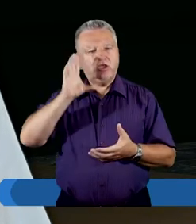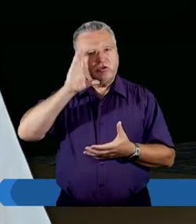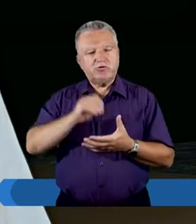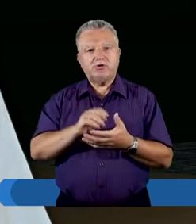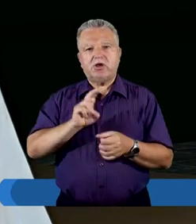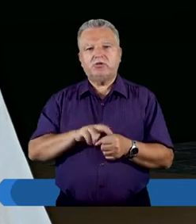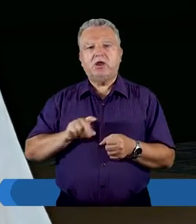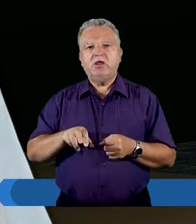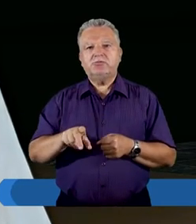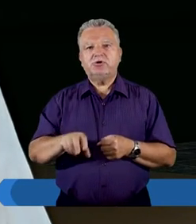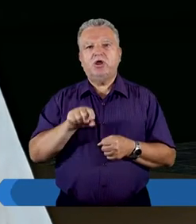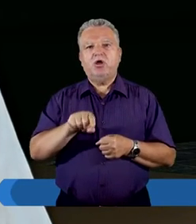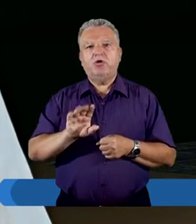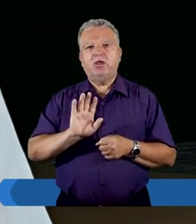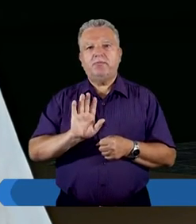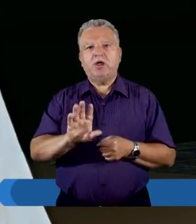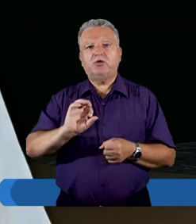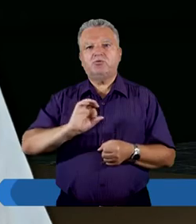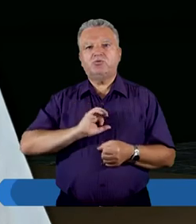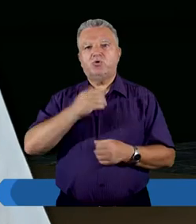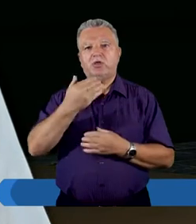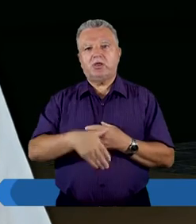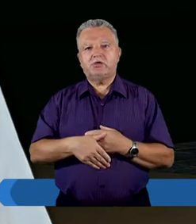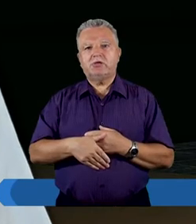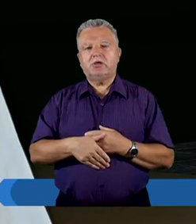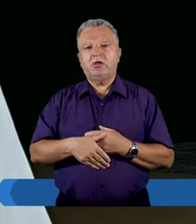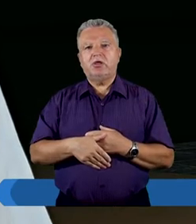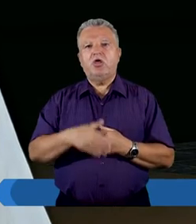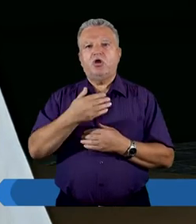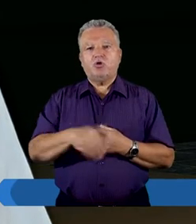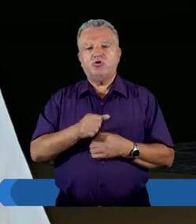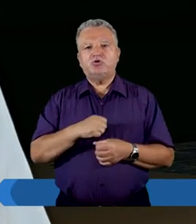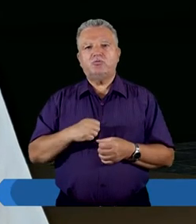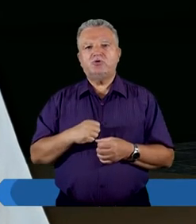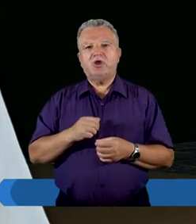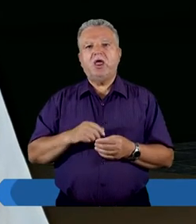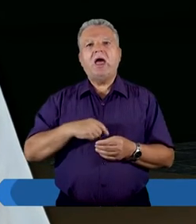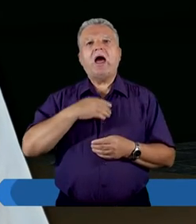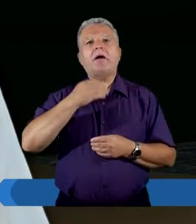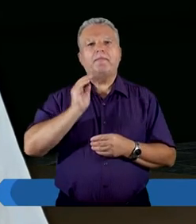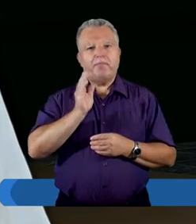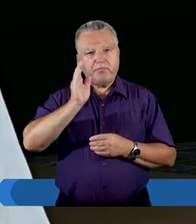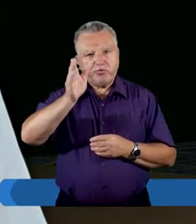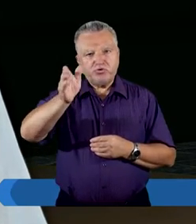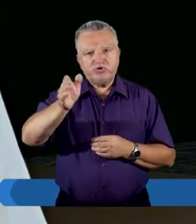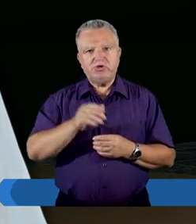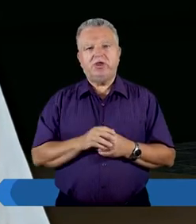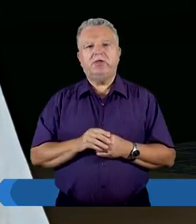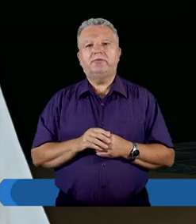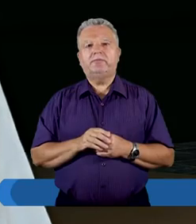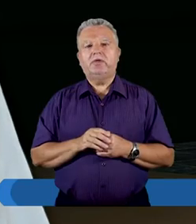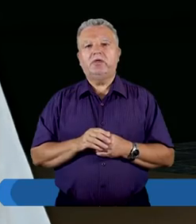doświadczenia, które przechodzimy, one mają swój kres, one się kończą, a to, co po nich następuje, tylko że tutaj jest tak pięknie to rozwinięte, że